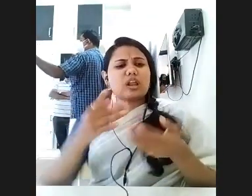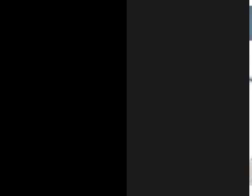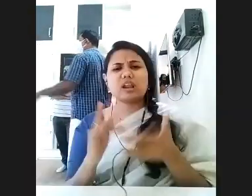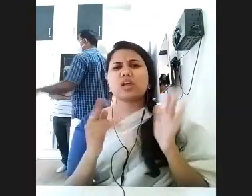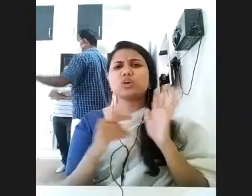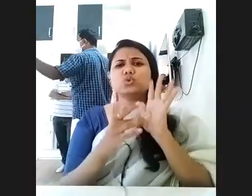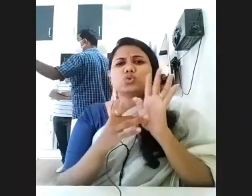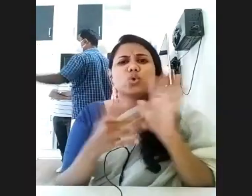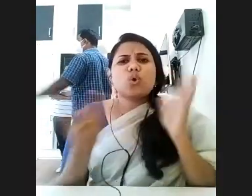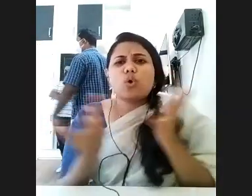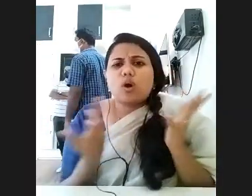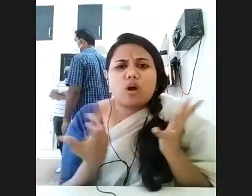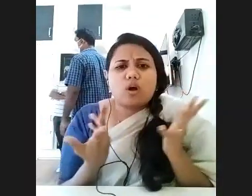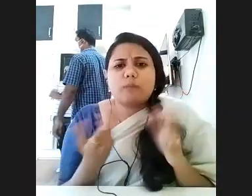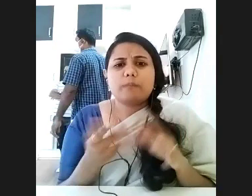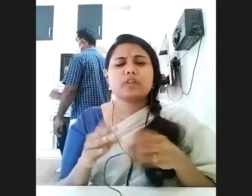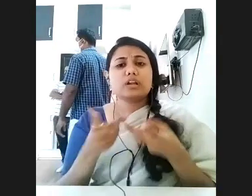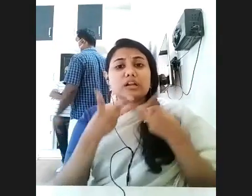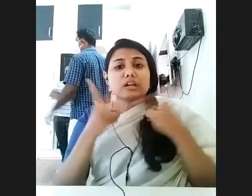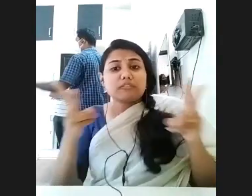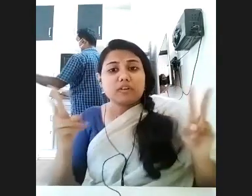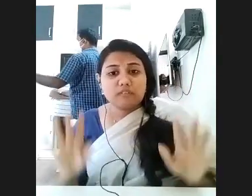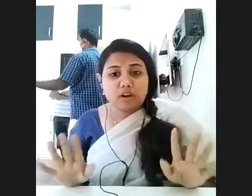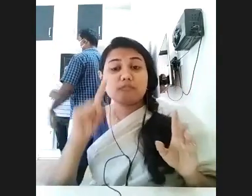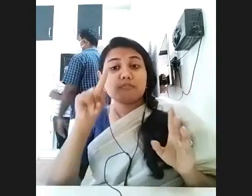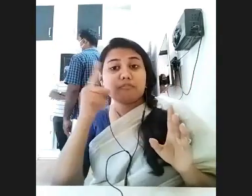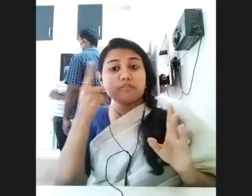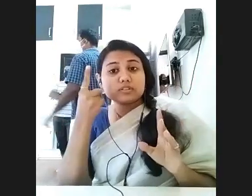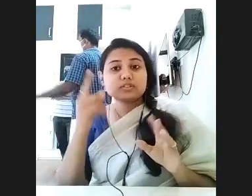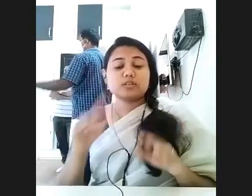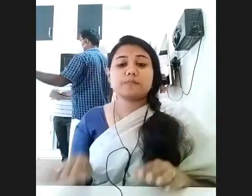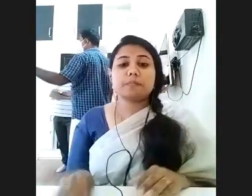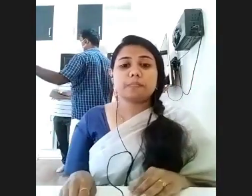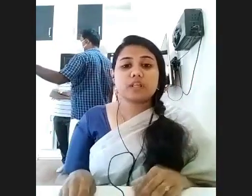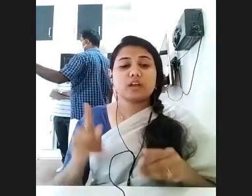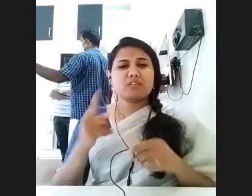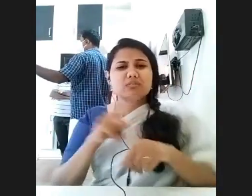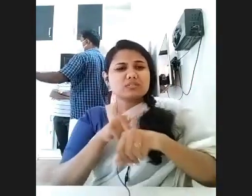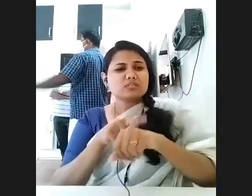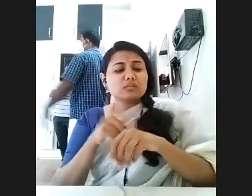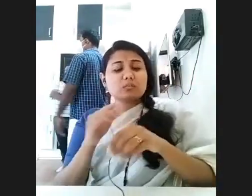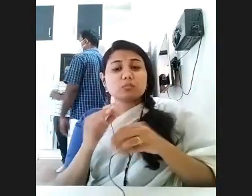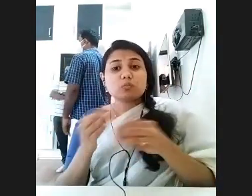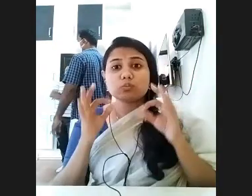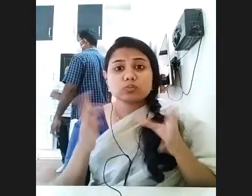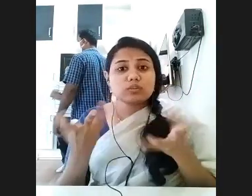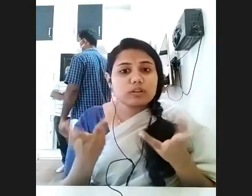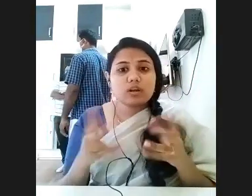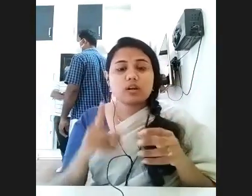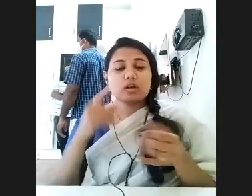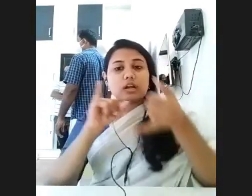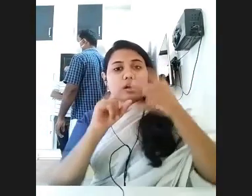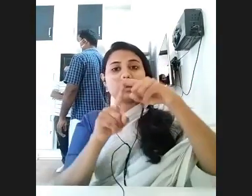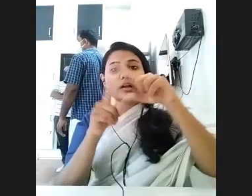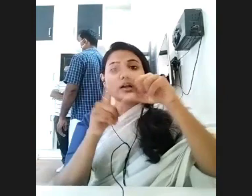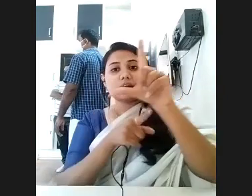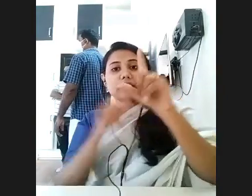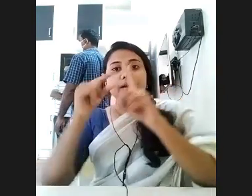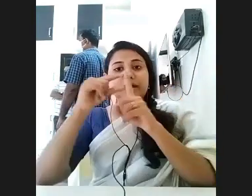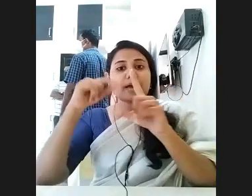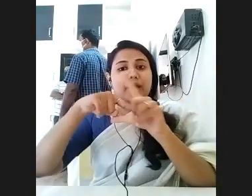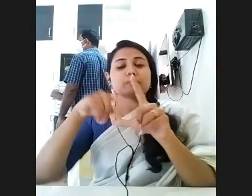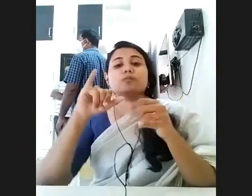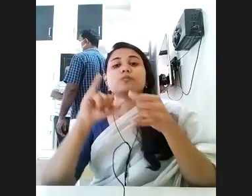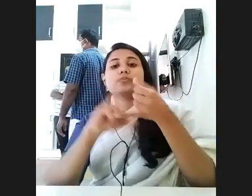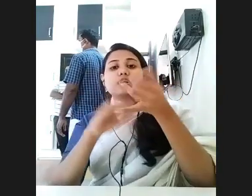രീതികളിലുണ്ടാവും SMA കുട്ടികൾ. ഫസ്റ്റ് നമ്മൾ സിവിയർ ആയിട്ട് കാണുന്നത് ടൈപ്പ് 0, ടൈപ്പ് 1 SMA പറയുന്ന കുട്ടികളാണ്. സോ ഈ